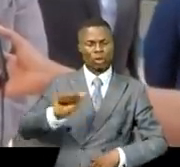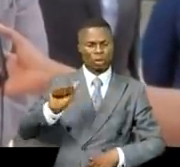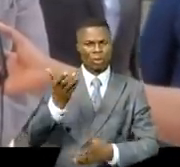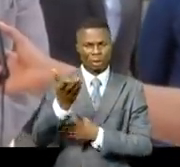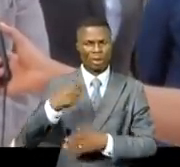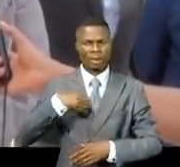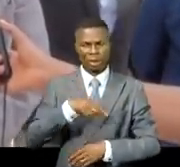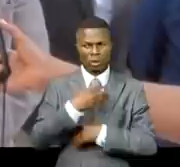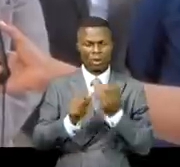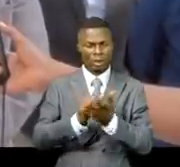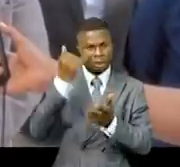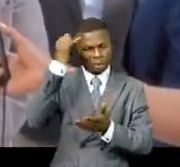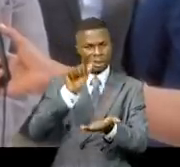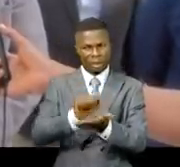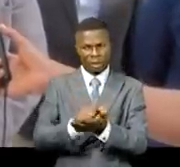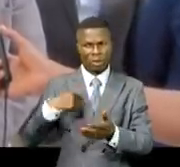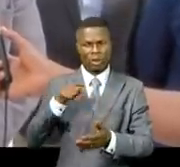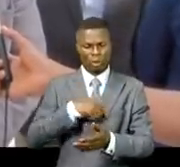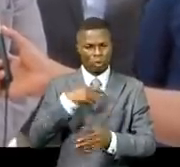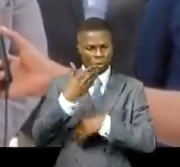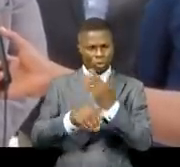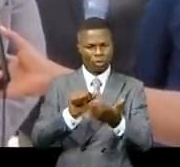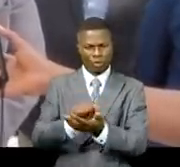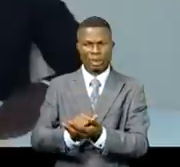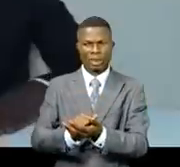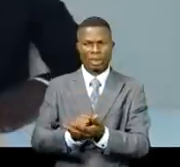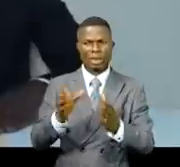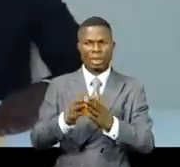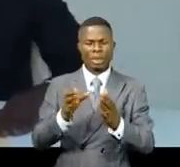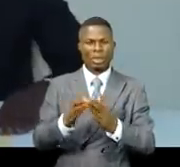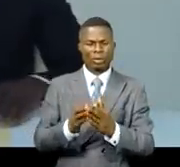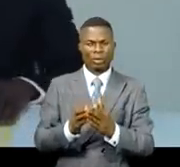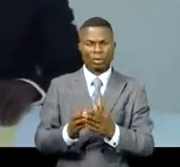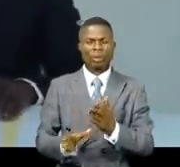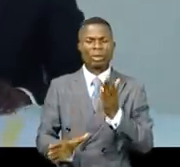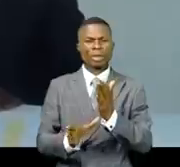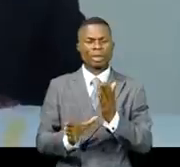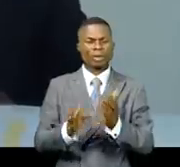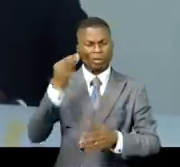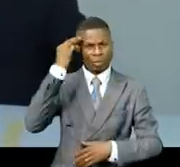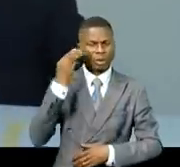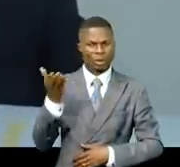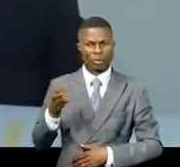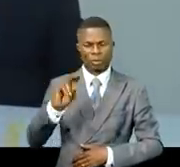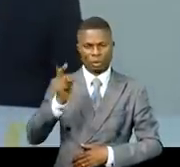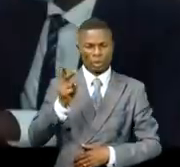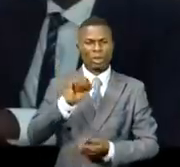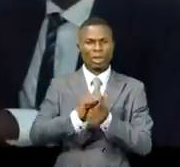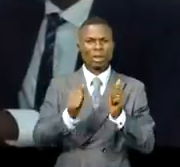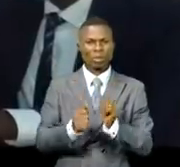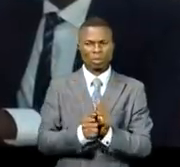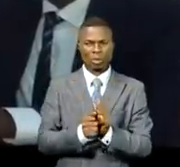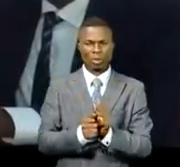et c'est dans cette direction-là que nous sommes en train de travailler avec les services provinciaux. Et ensuite, le deuxième point qui nous paraît